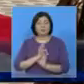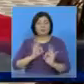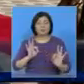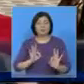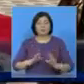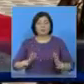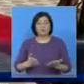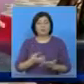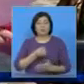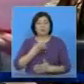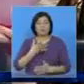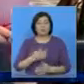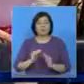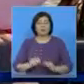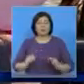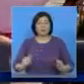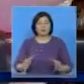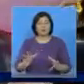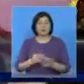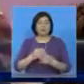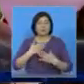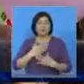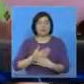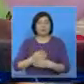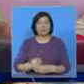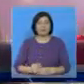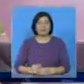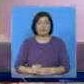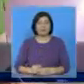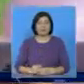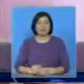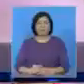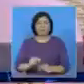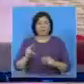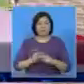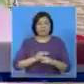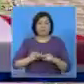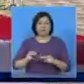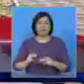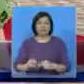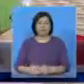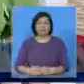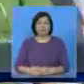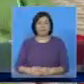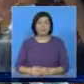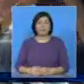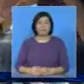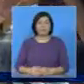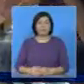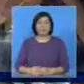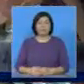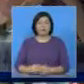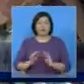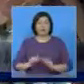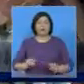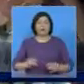Жағдай балам соның арқасында жақсы емдерін алып, ем алып жатыр.